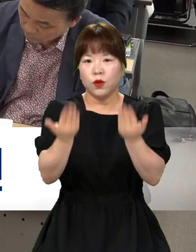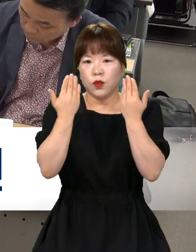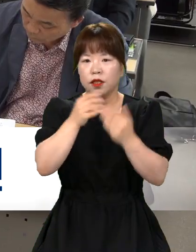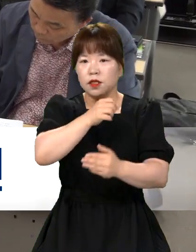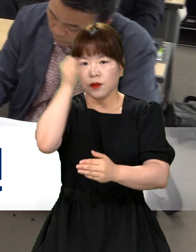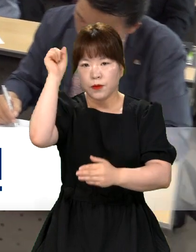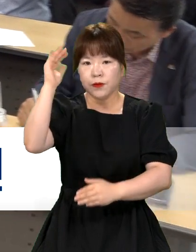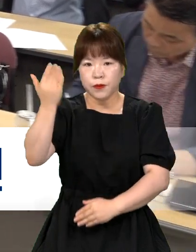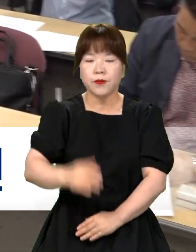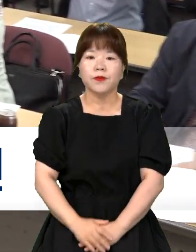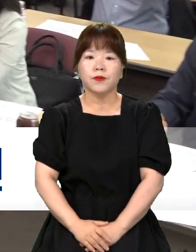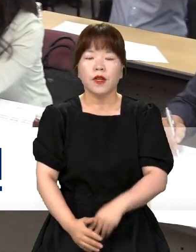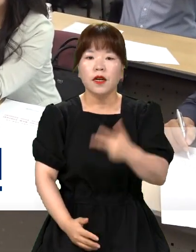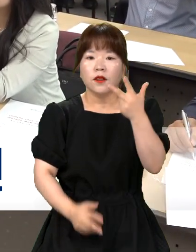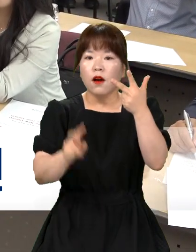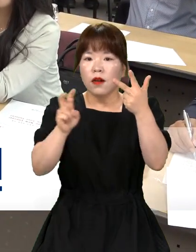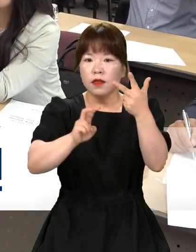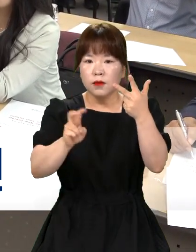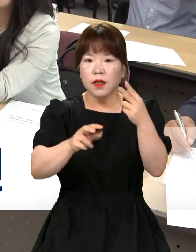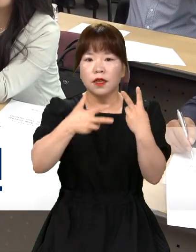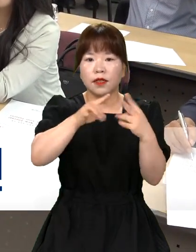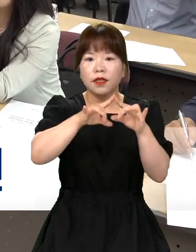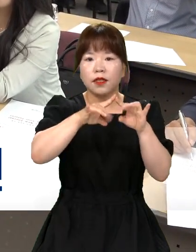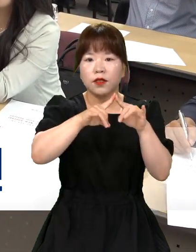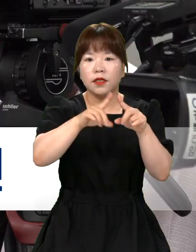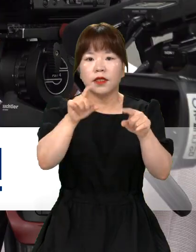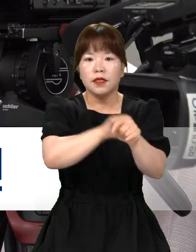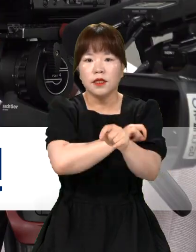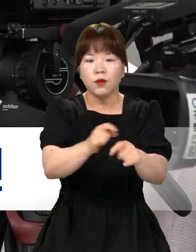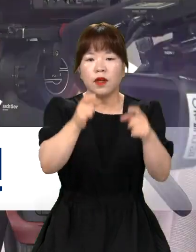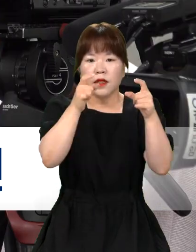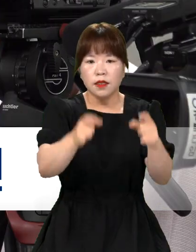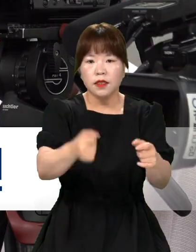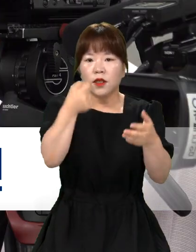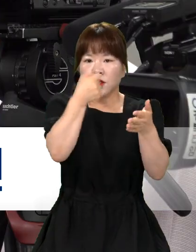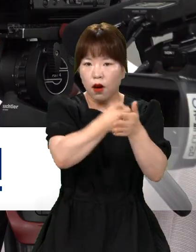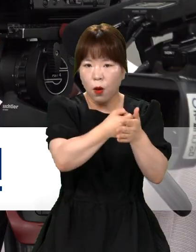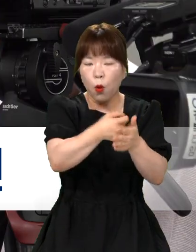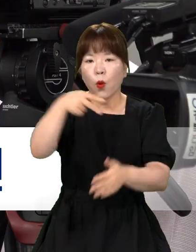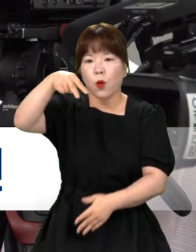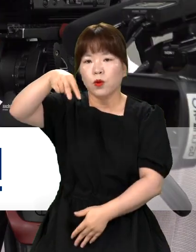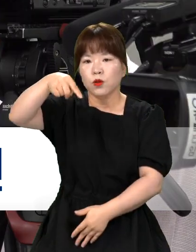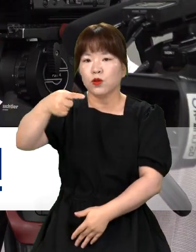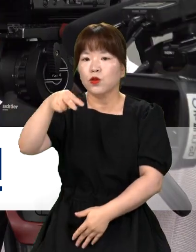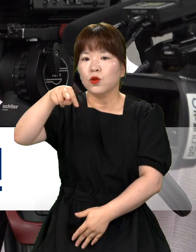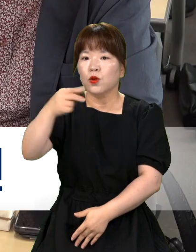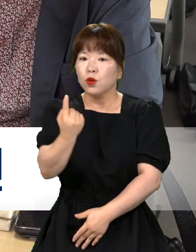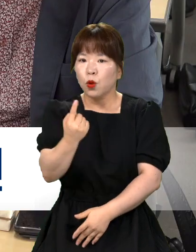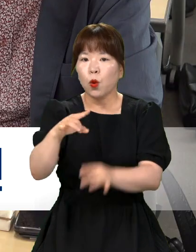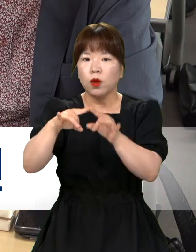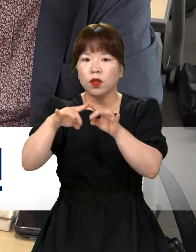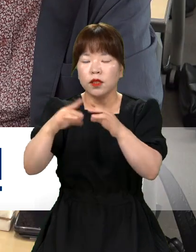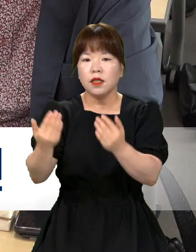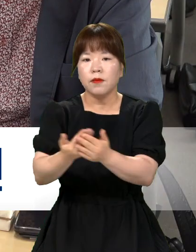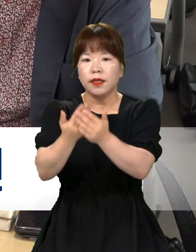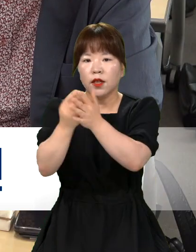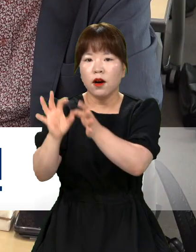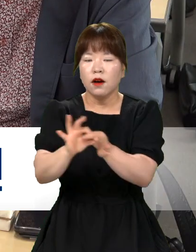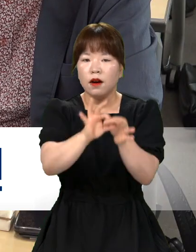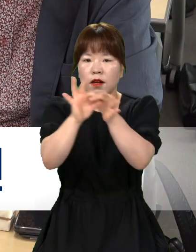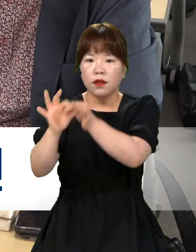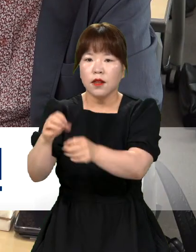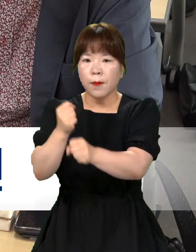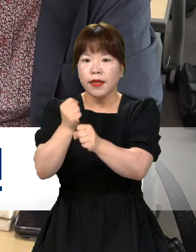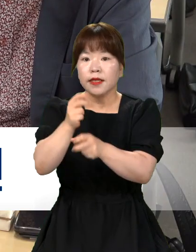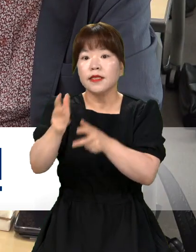최종 통과했습니다 21시는 2차전지 양극재산업 특화단지 선정과 함께 수소 연료전지 발전